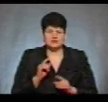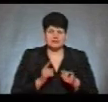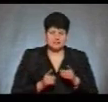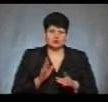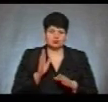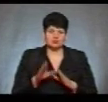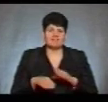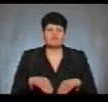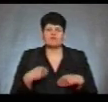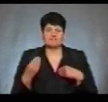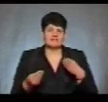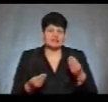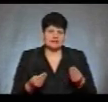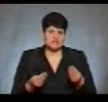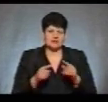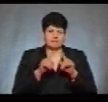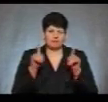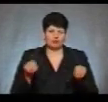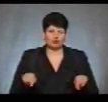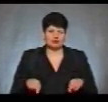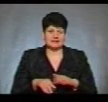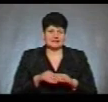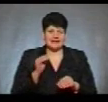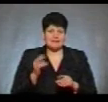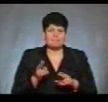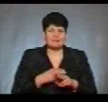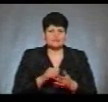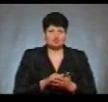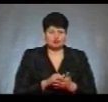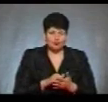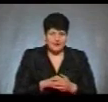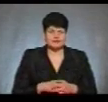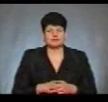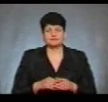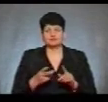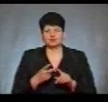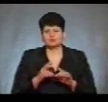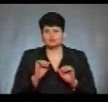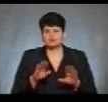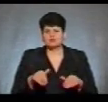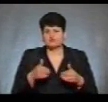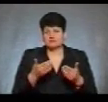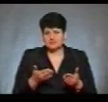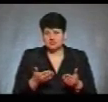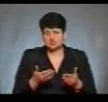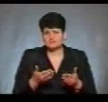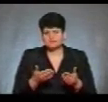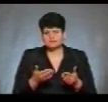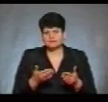видача самого виборчого бюлетеню без документа взагалі. По-друге, може бути видача, наприклад, можливі такі